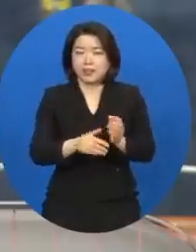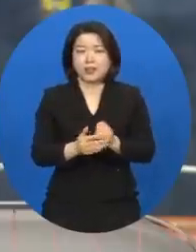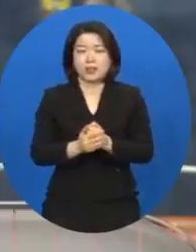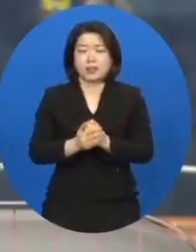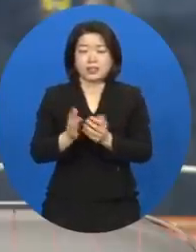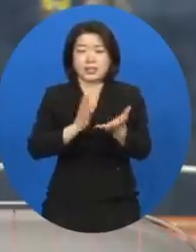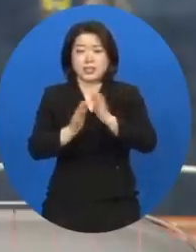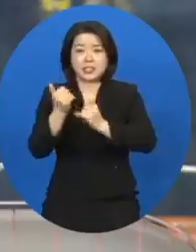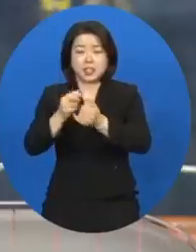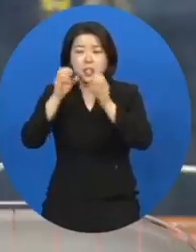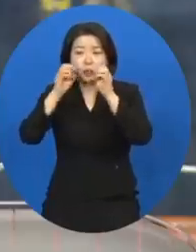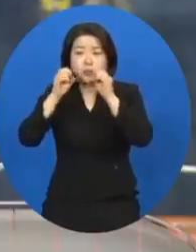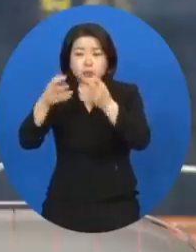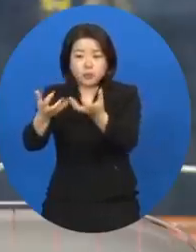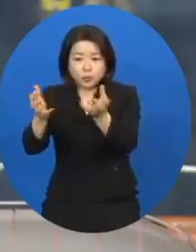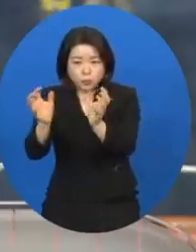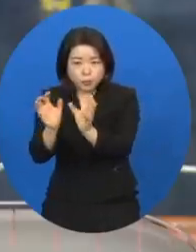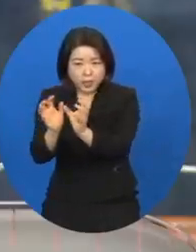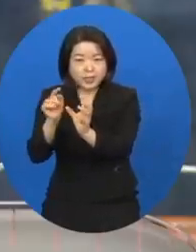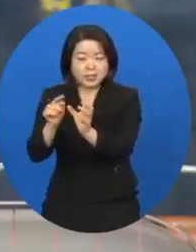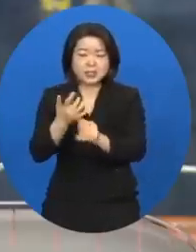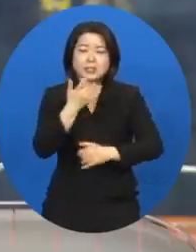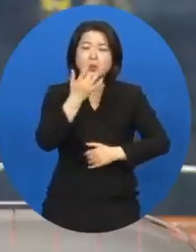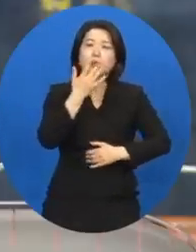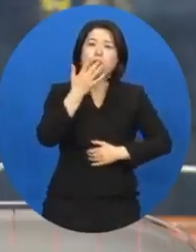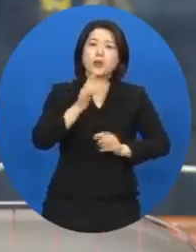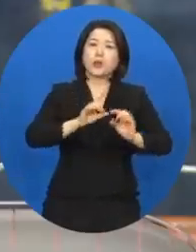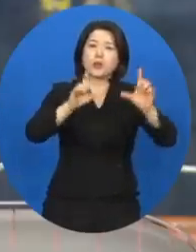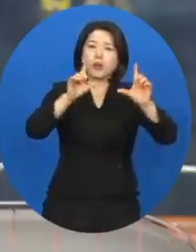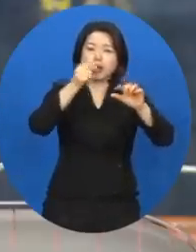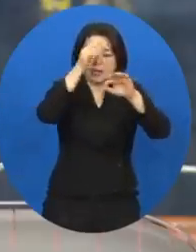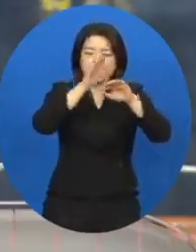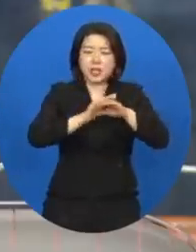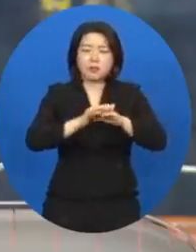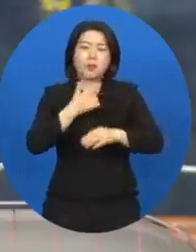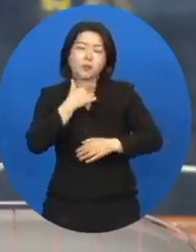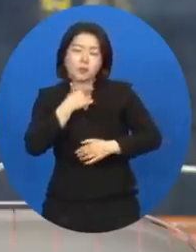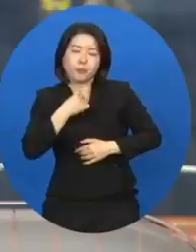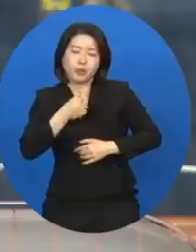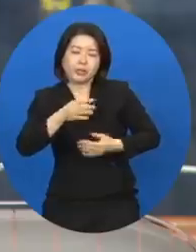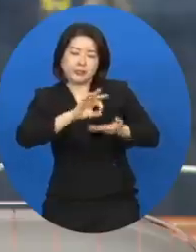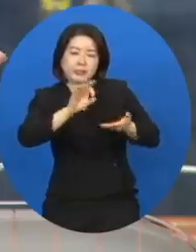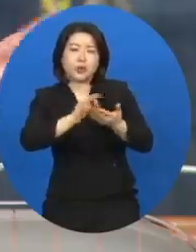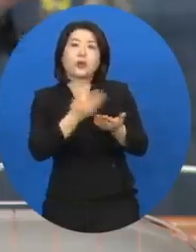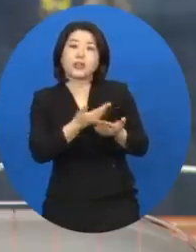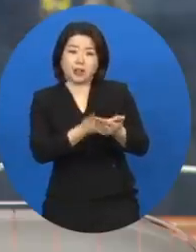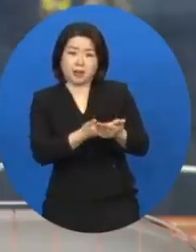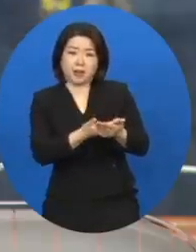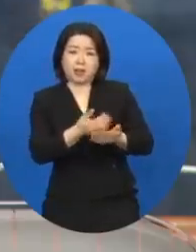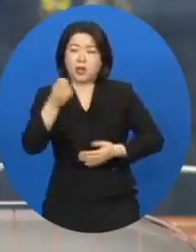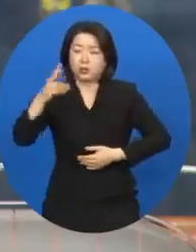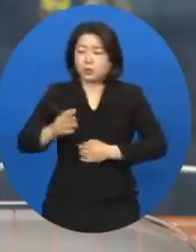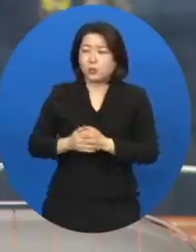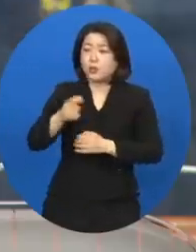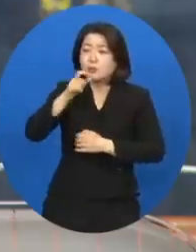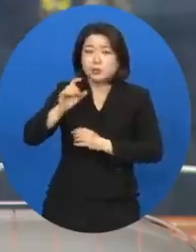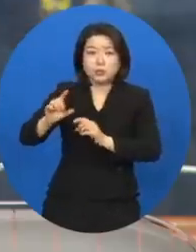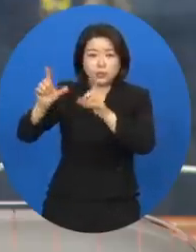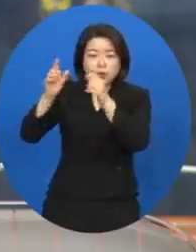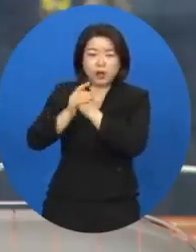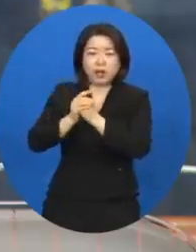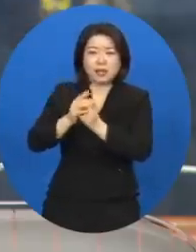예수전도단 화요집회에서 이 예배당을 사용하자고 순회선교단에서 복음학교 하자고 이 예배당 전체를